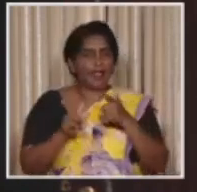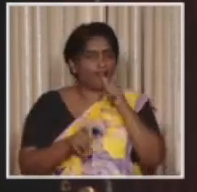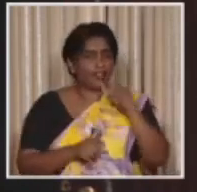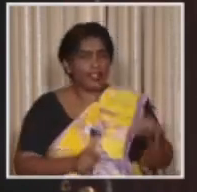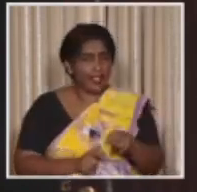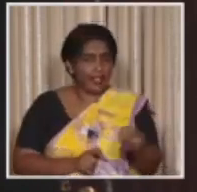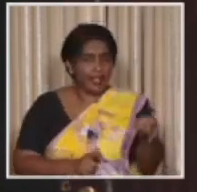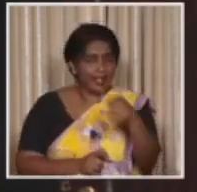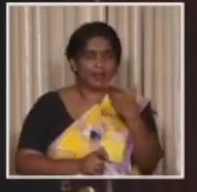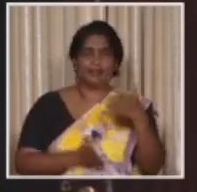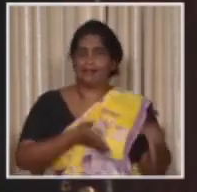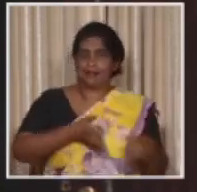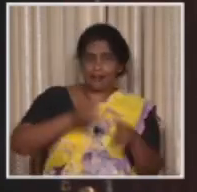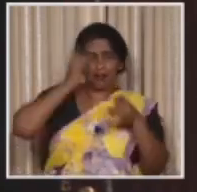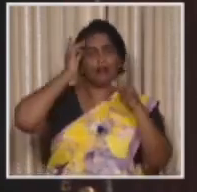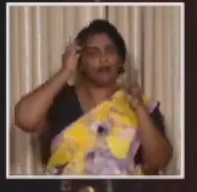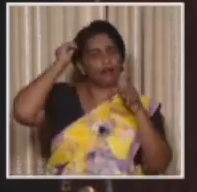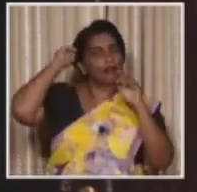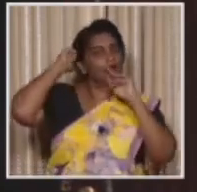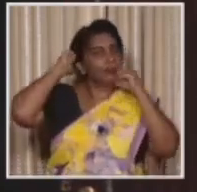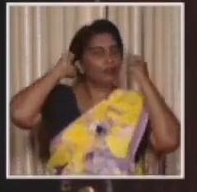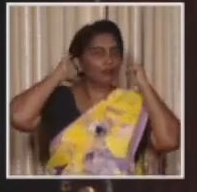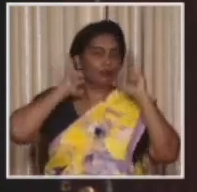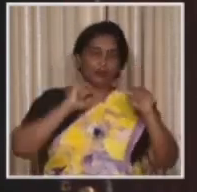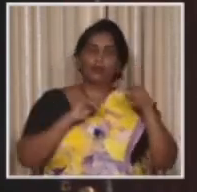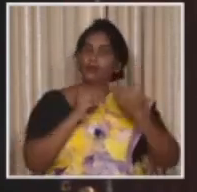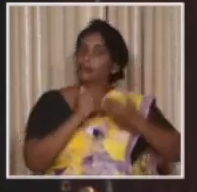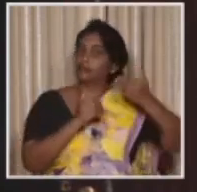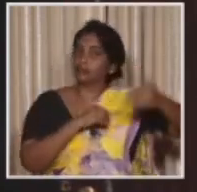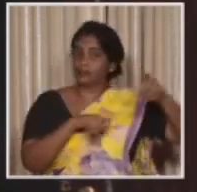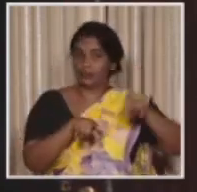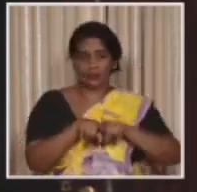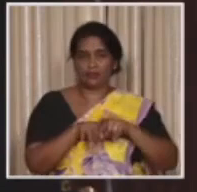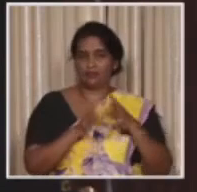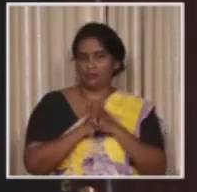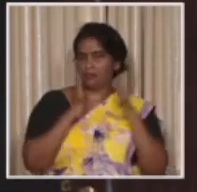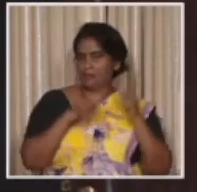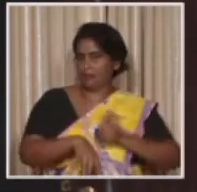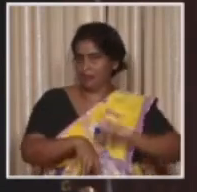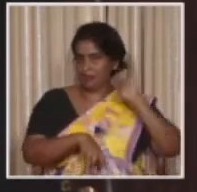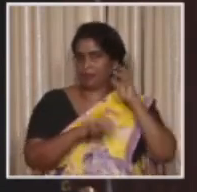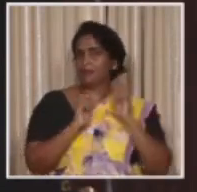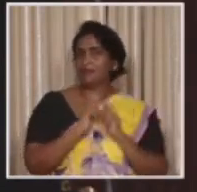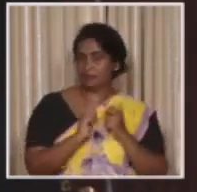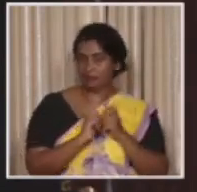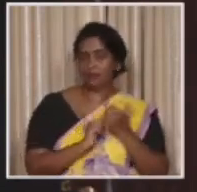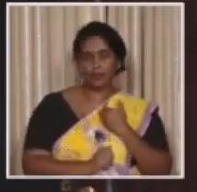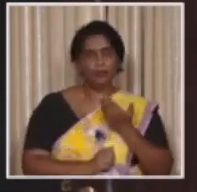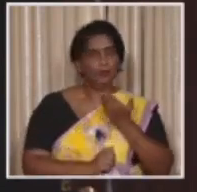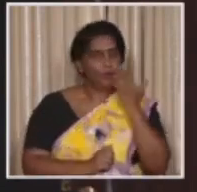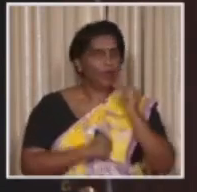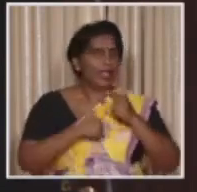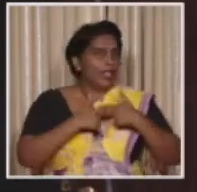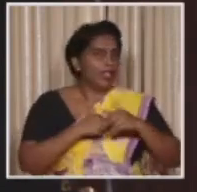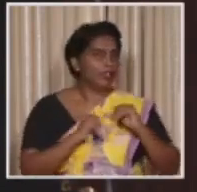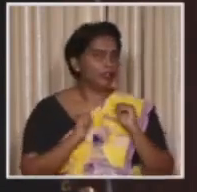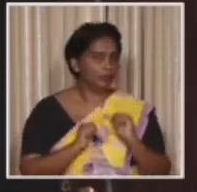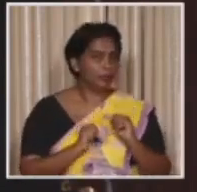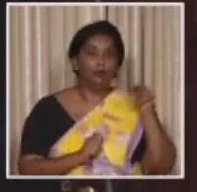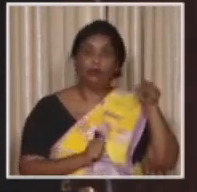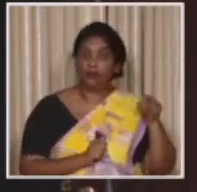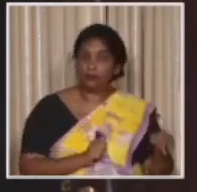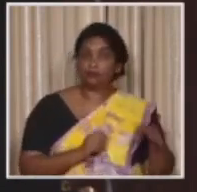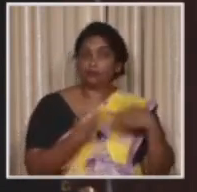ප්‍රමාණය සම්බන්ධයෙන් ගත්තොත් එහෙම ඉදිරි කාලයේදී ලොකු අවදානමකට ලක් වෙන්නට පුළුවන්. මොකද හේතුව